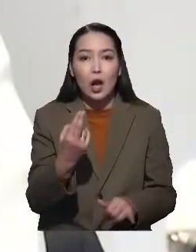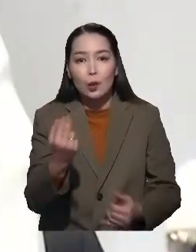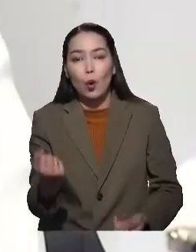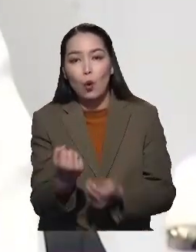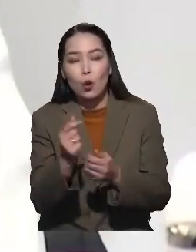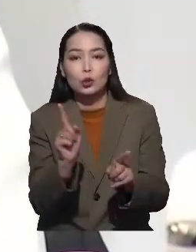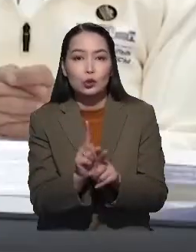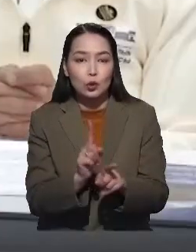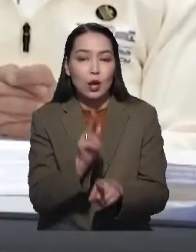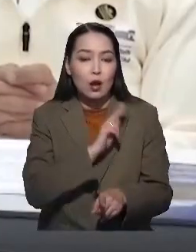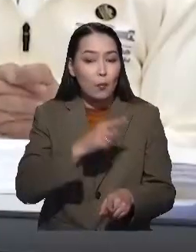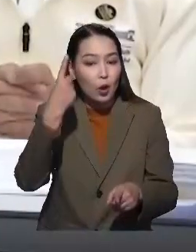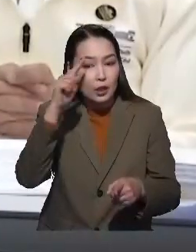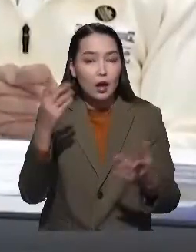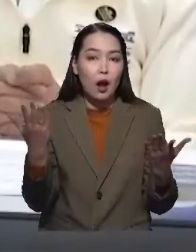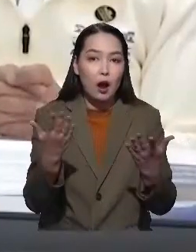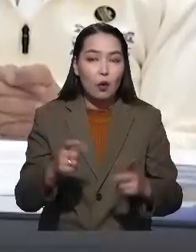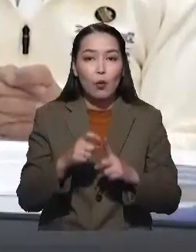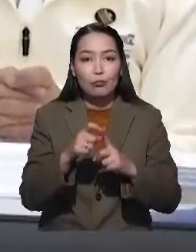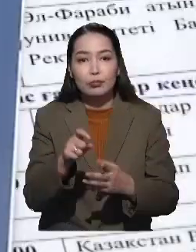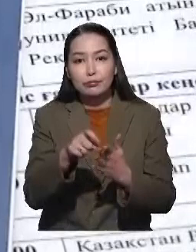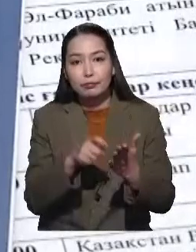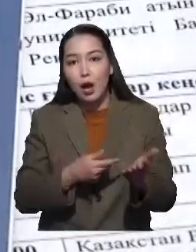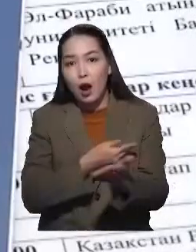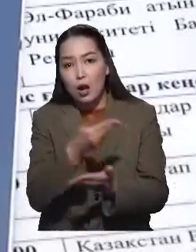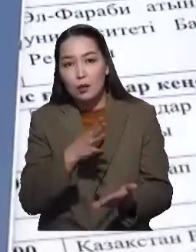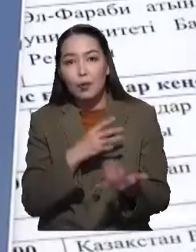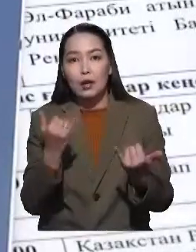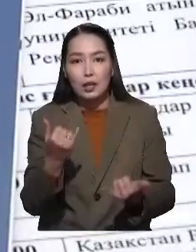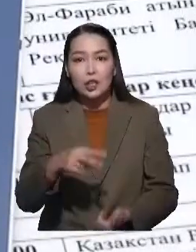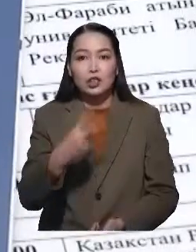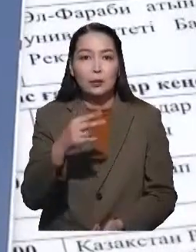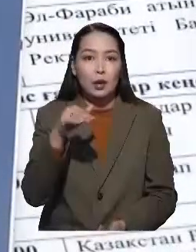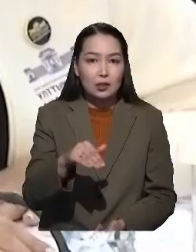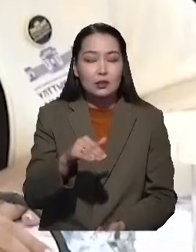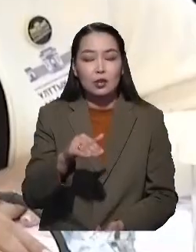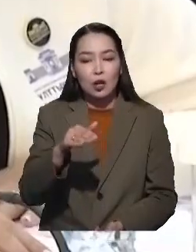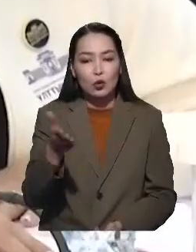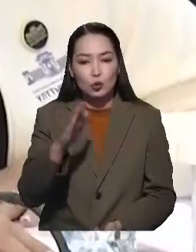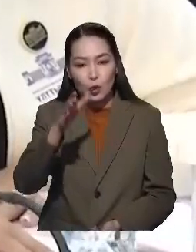жаралары туралы идеялармен бөлісті. Бүгінде Қазақстанда 22 мыңға жуық ғалым бар.